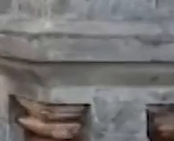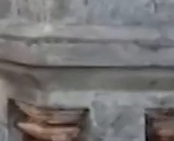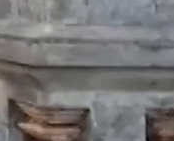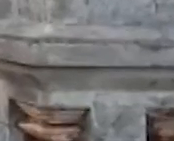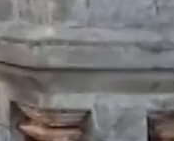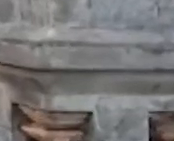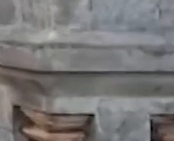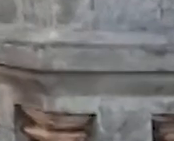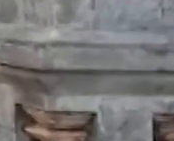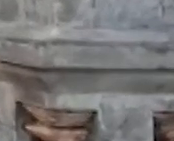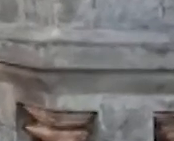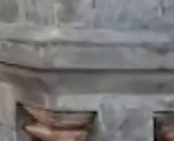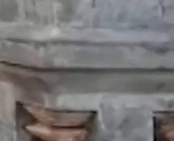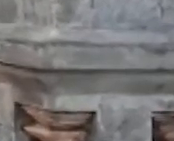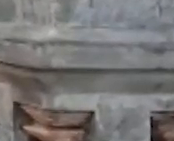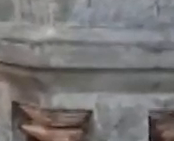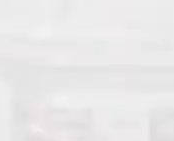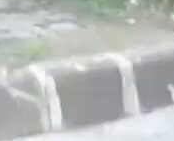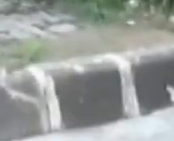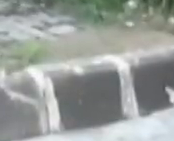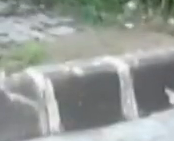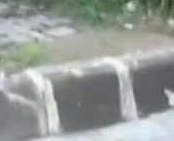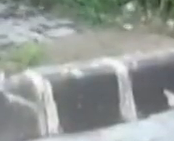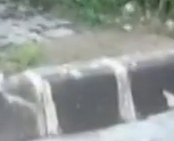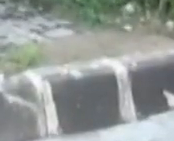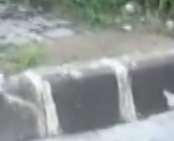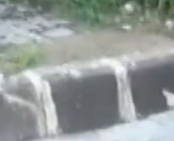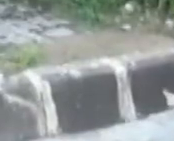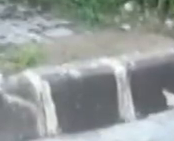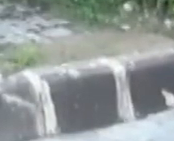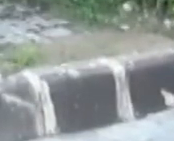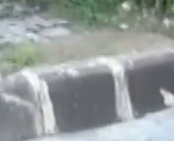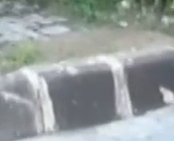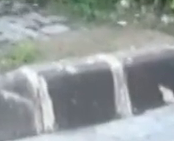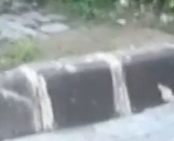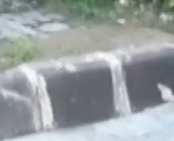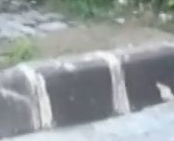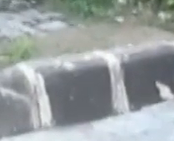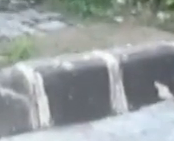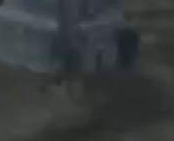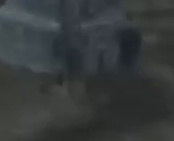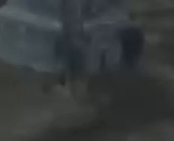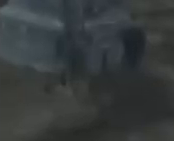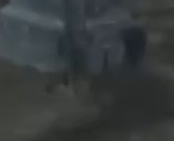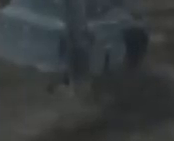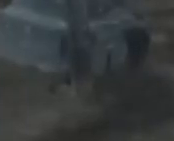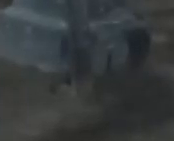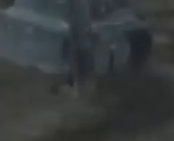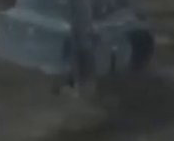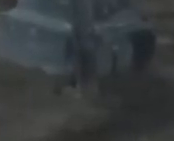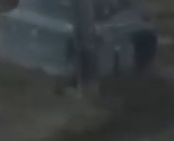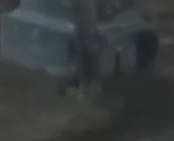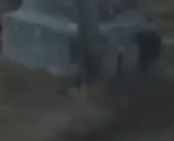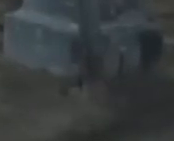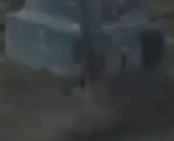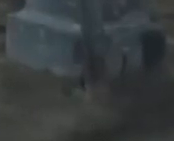sanksi manakala masyarakat artinya melanggar. Sementara itu, Pantai Kuta Badung Bali yang biasanya menjadi salah satu